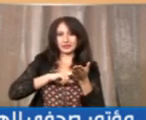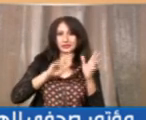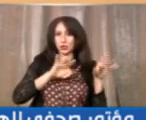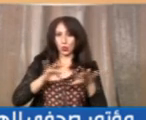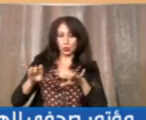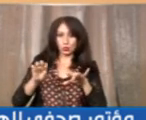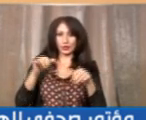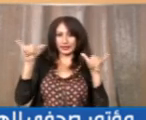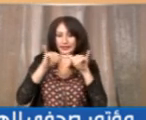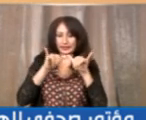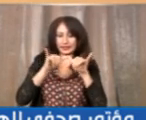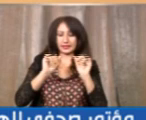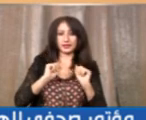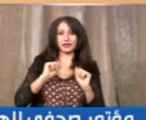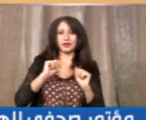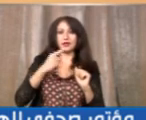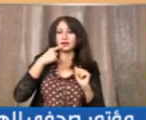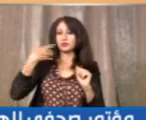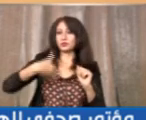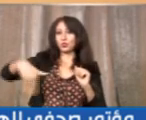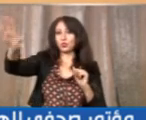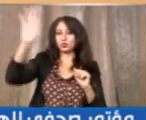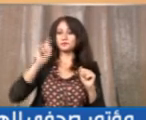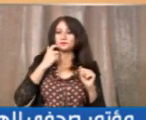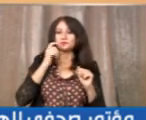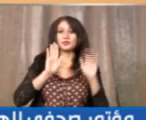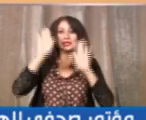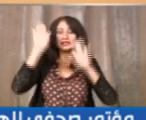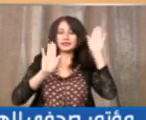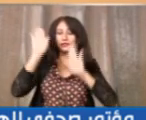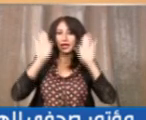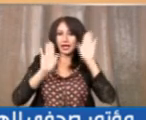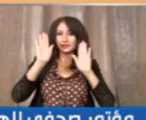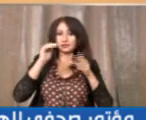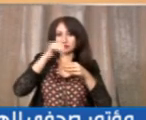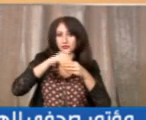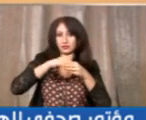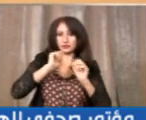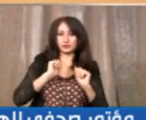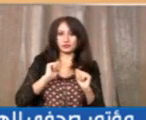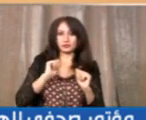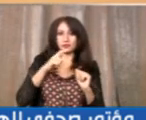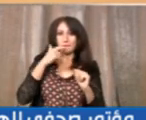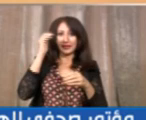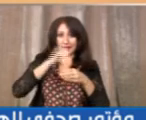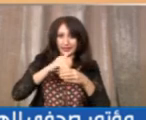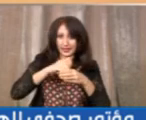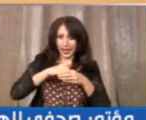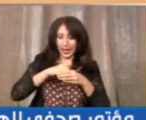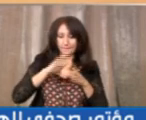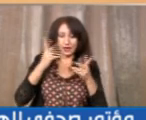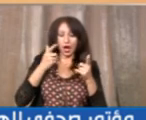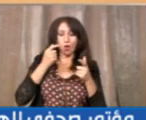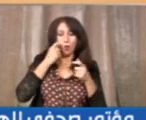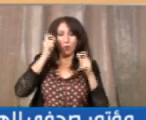طوال العام ودون وجود استفتاءات او استحقاقات انتخابيه اما في حاله الاستحقاق الانتخابي او